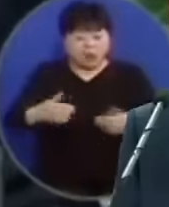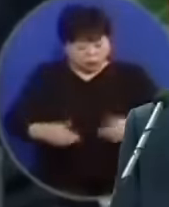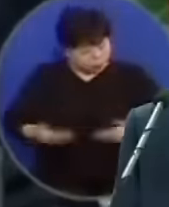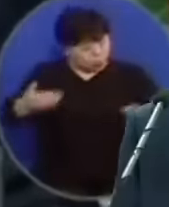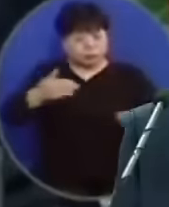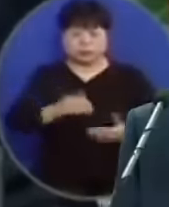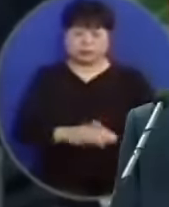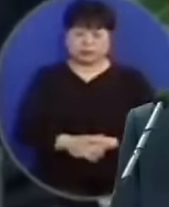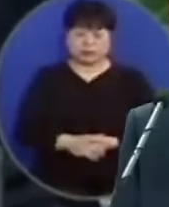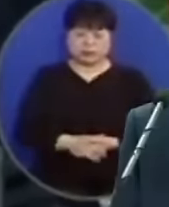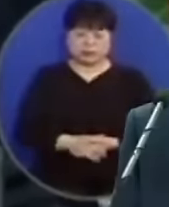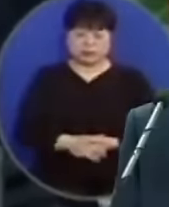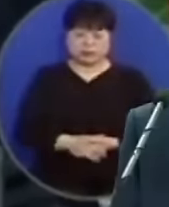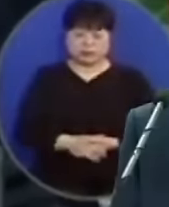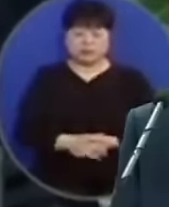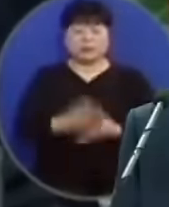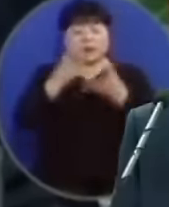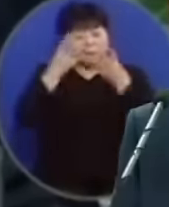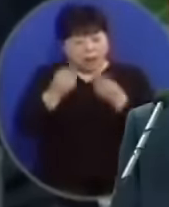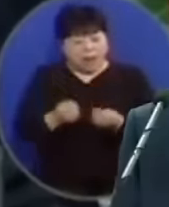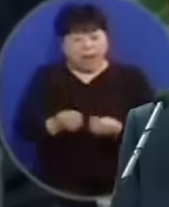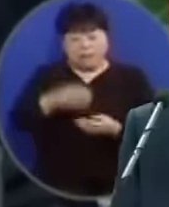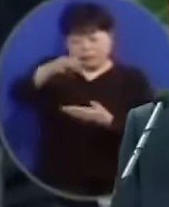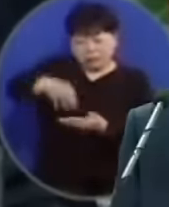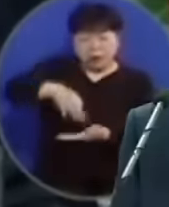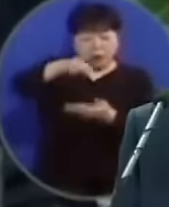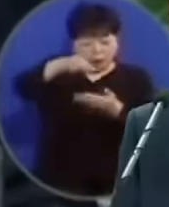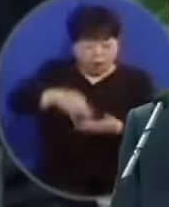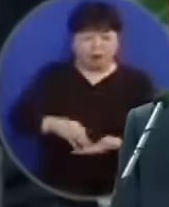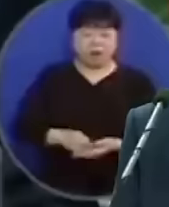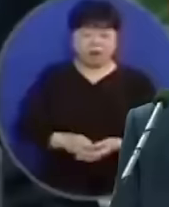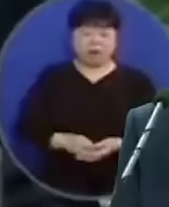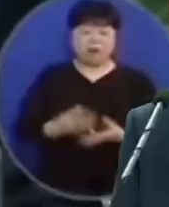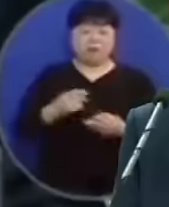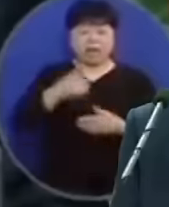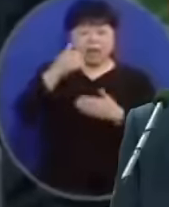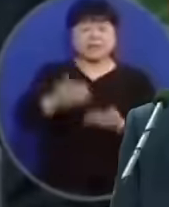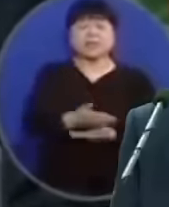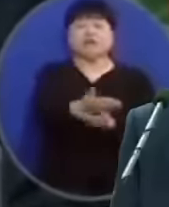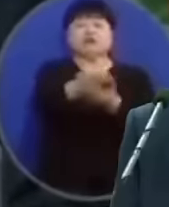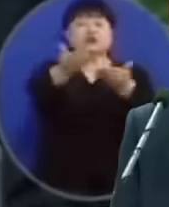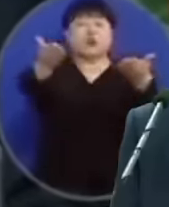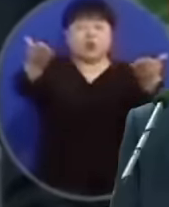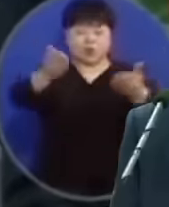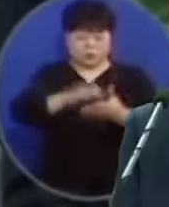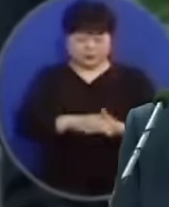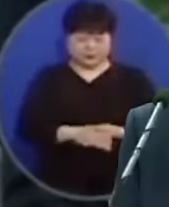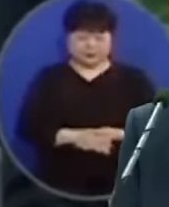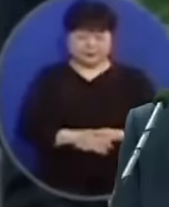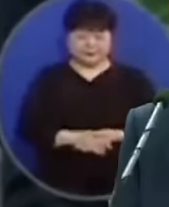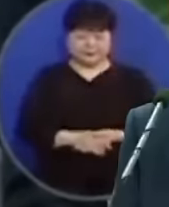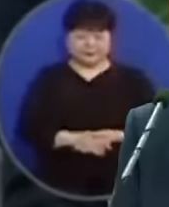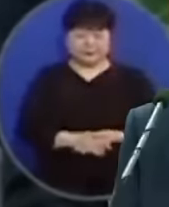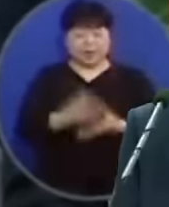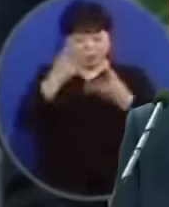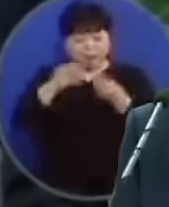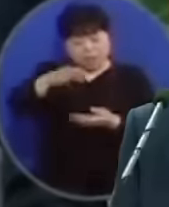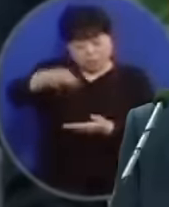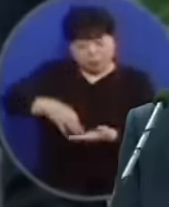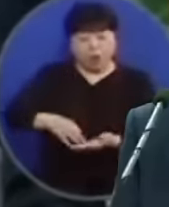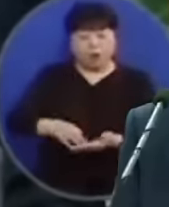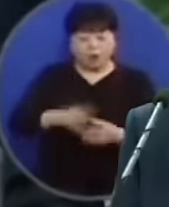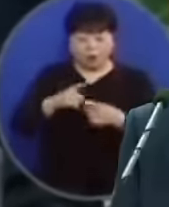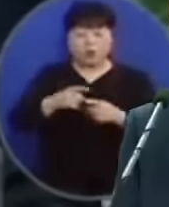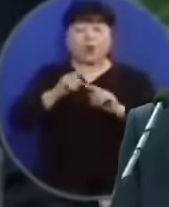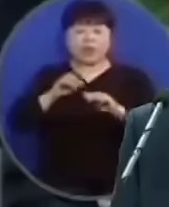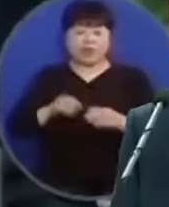없다는 것입니다. 많이 벌어서 많이 나누어 주라는 것입니다. 많이 벌어서